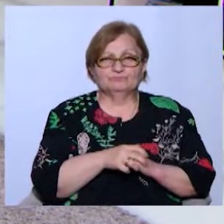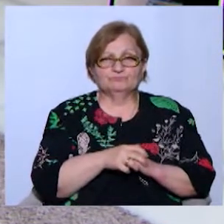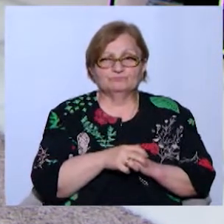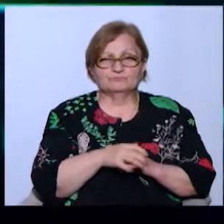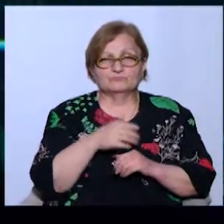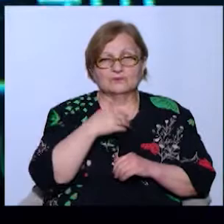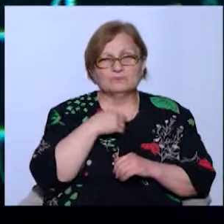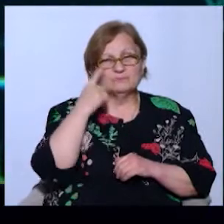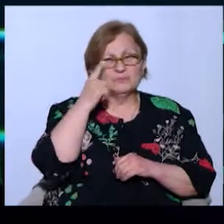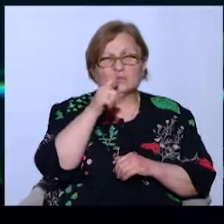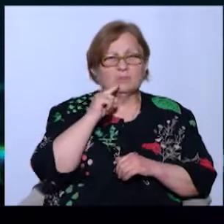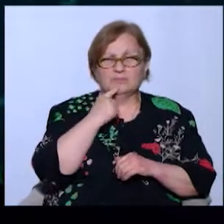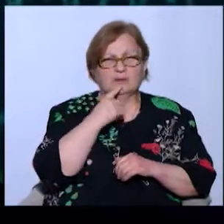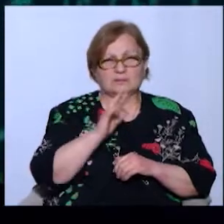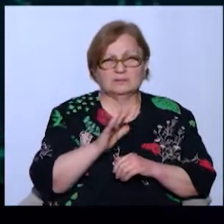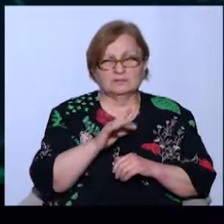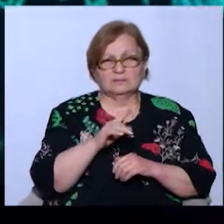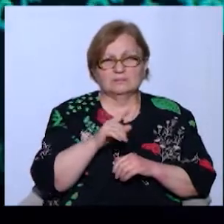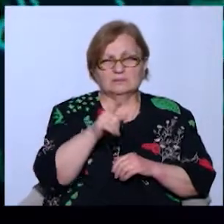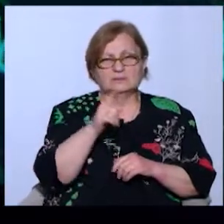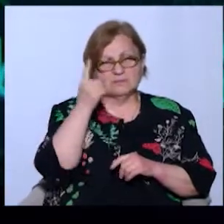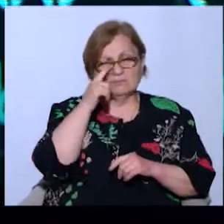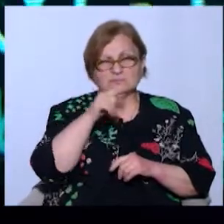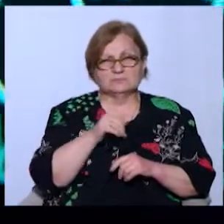დიდი იმედი მაქვს, არ გაგიჭირდებათ ამ დავალების, ამ ამოცანების